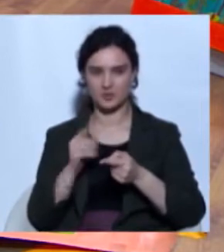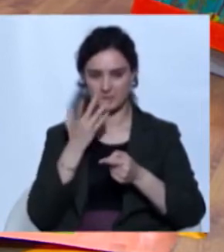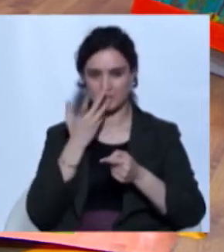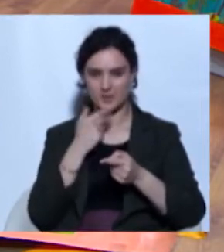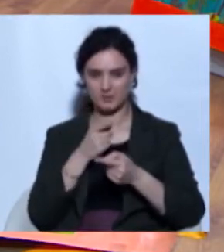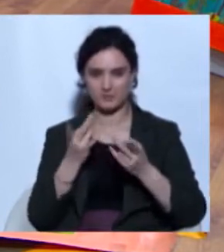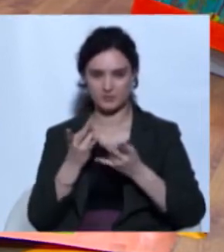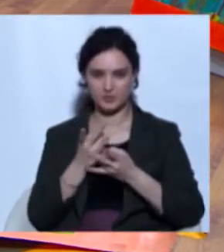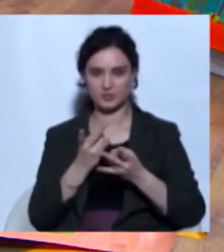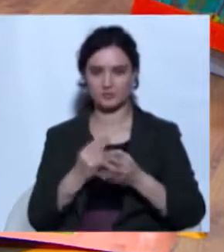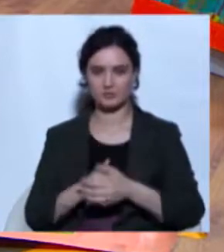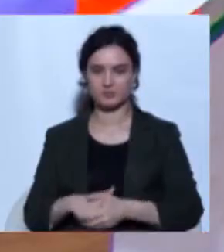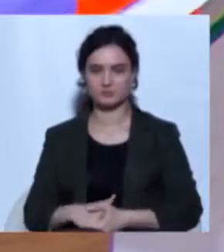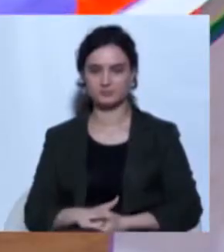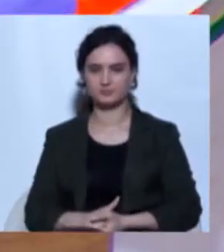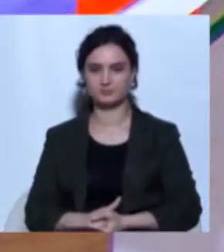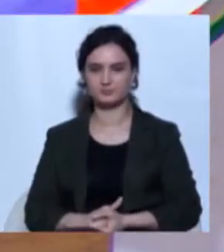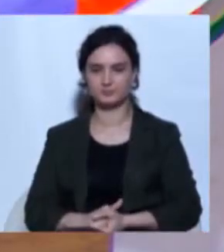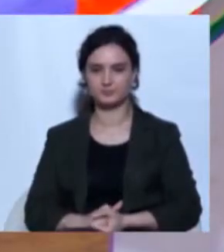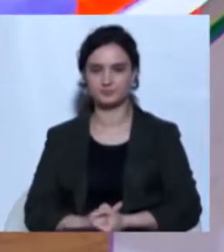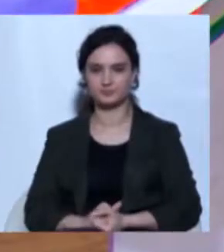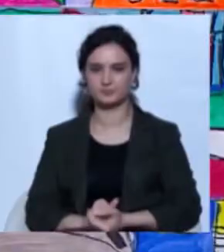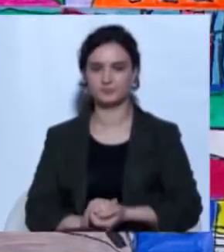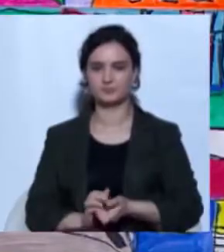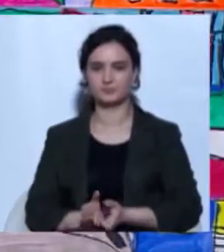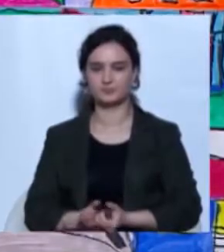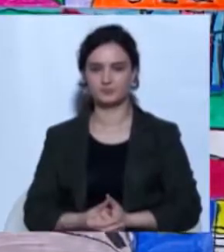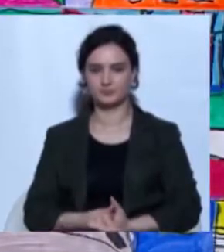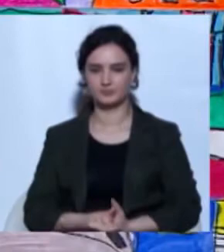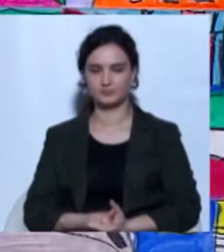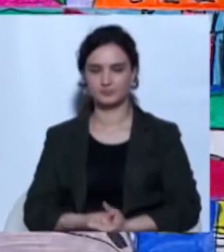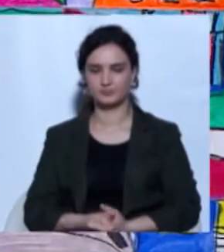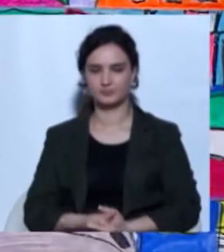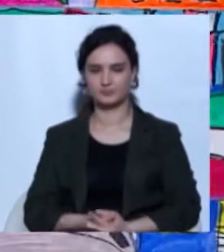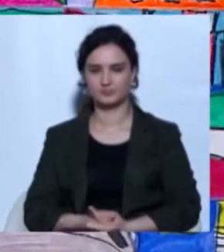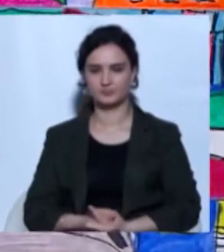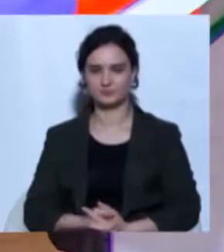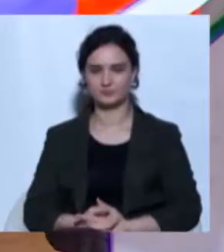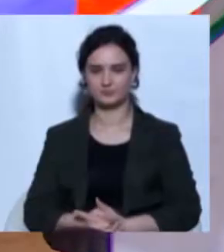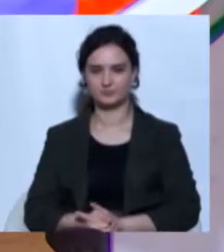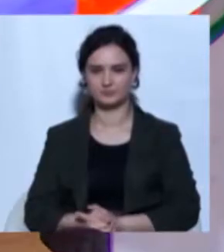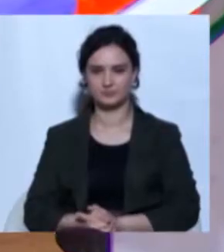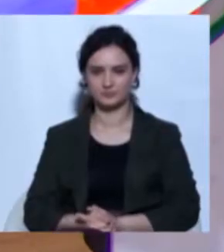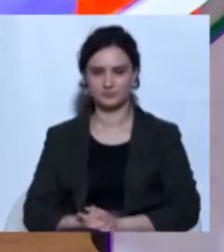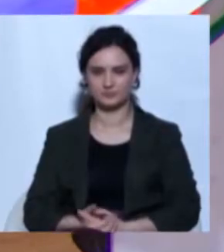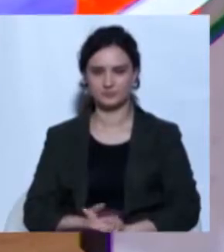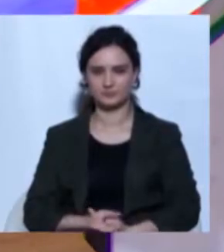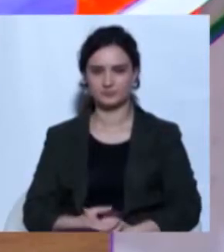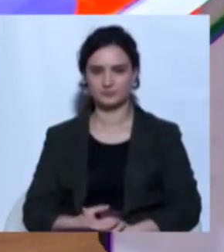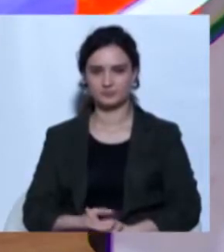ფერები. ასე.